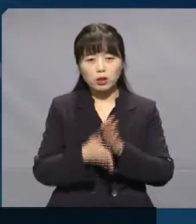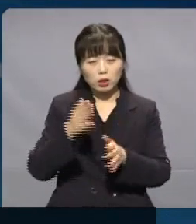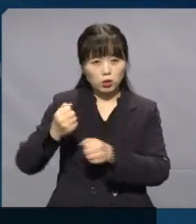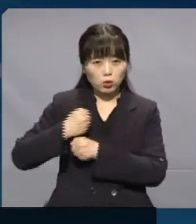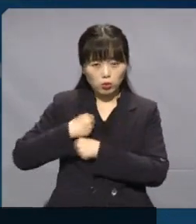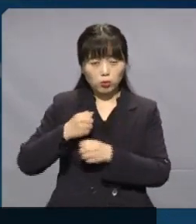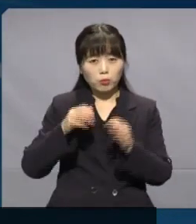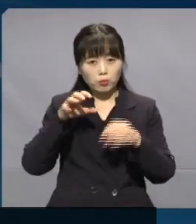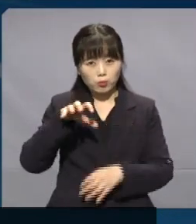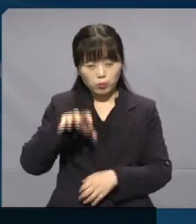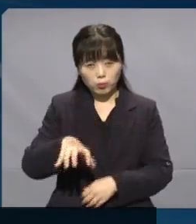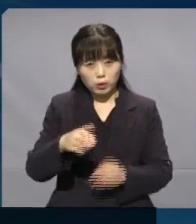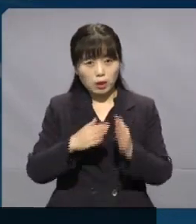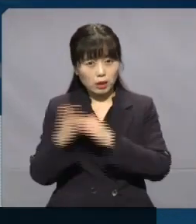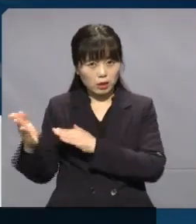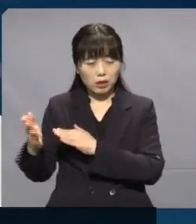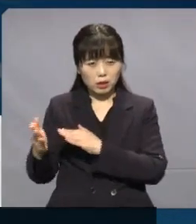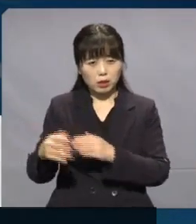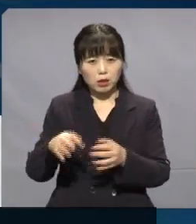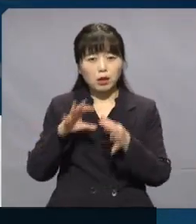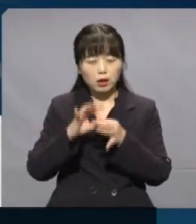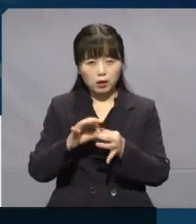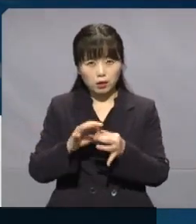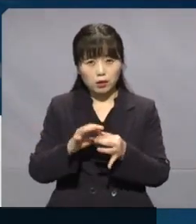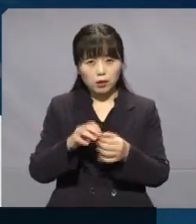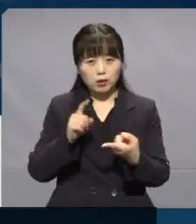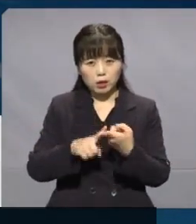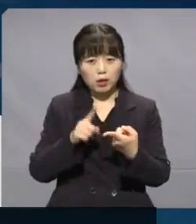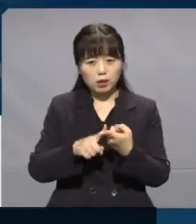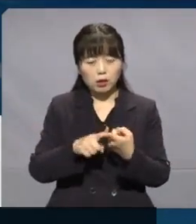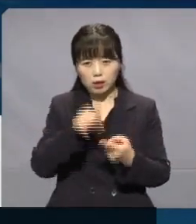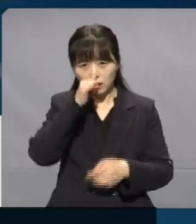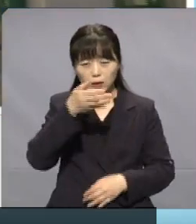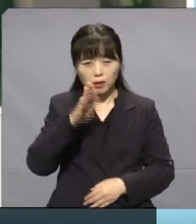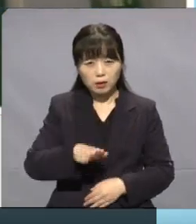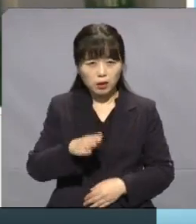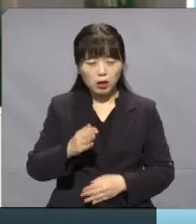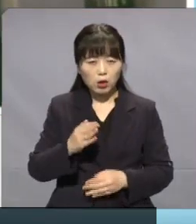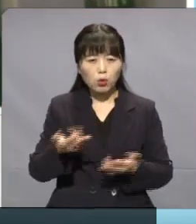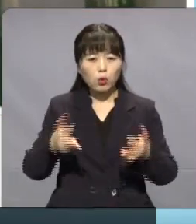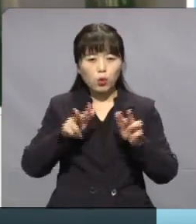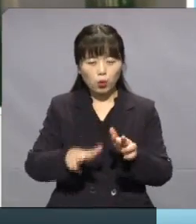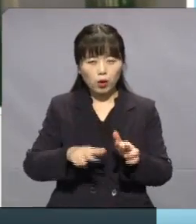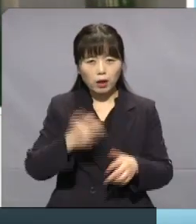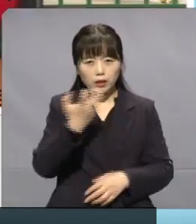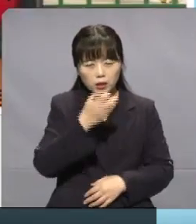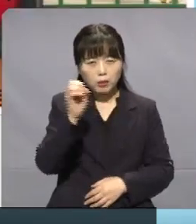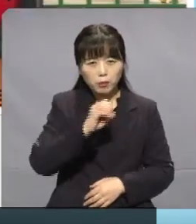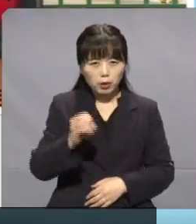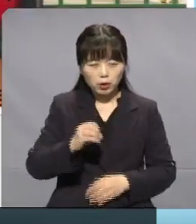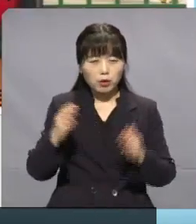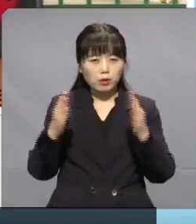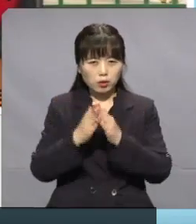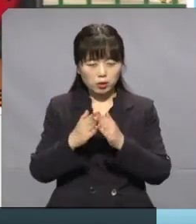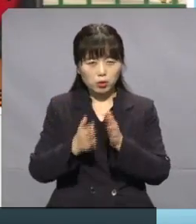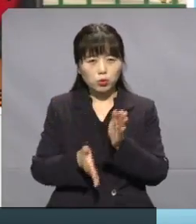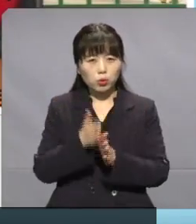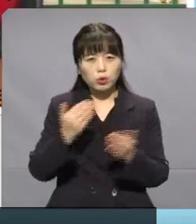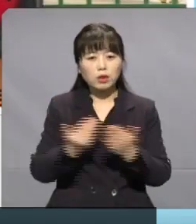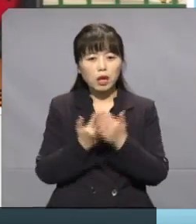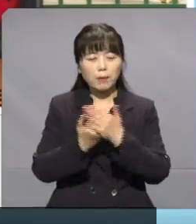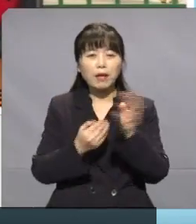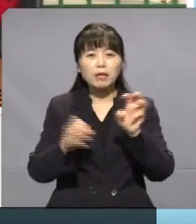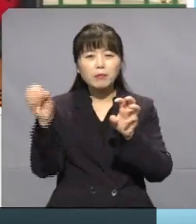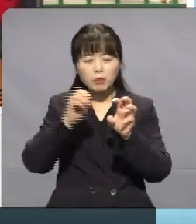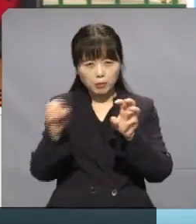이전 방안 부지에 대한 활용 방안을 마련해 왔는데요. 공원 녹지 70%, 또 공공주택 도시개발 사업으로 30%를